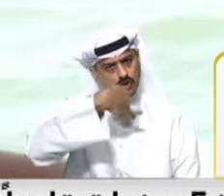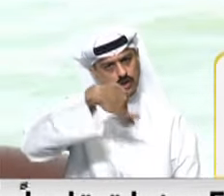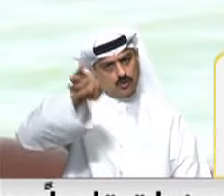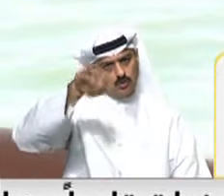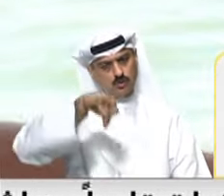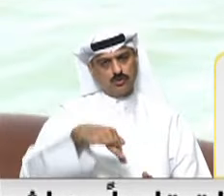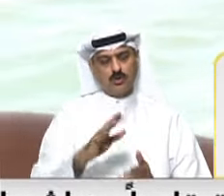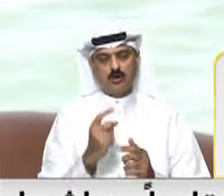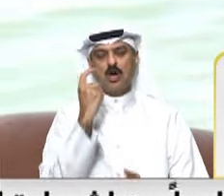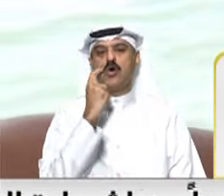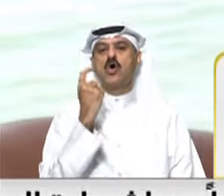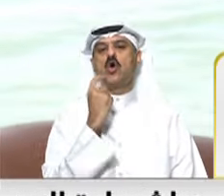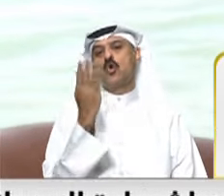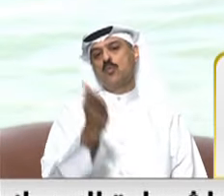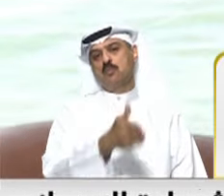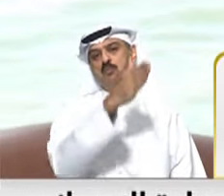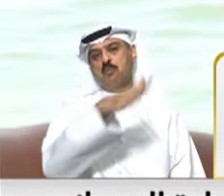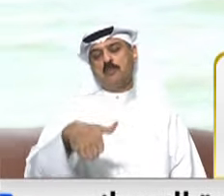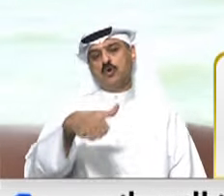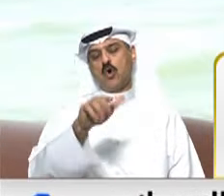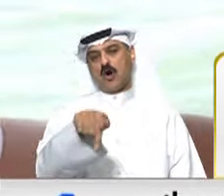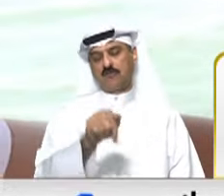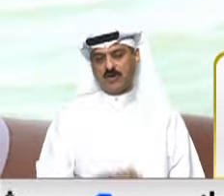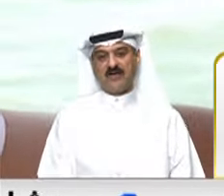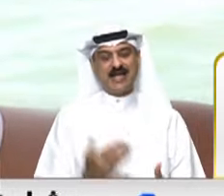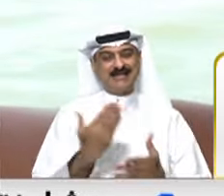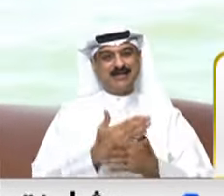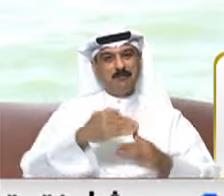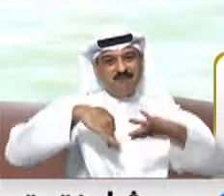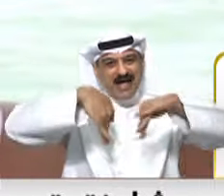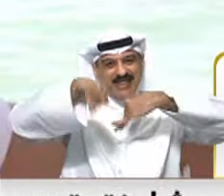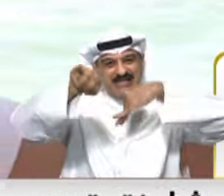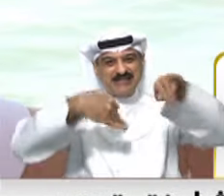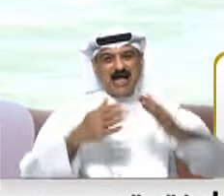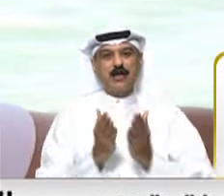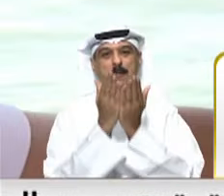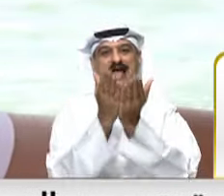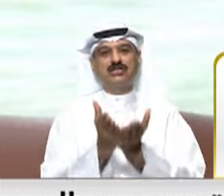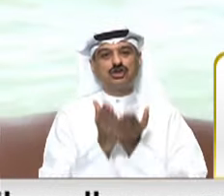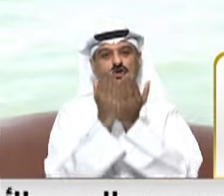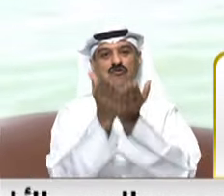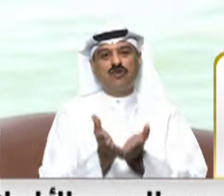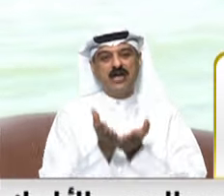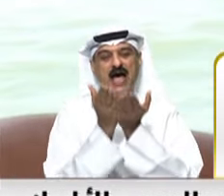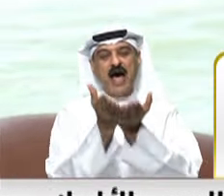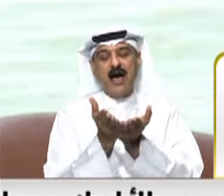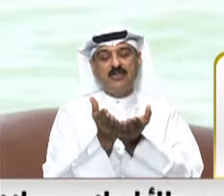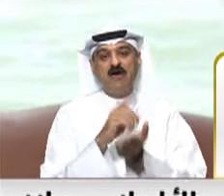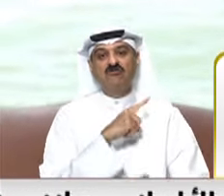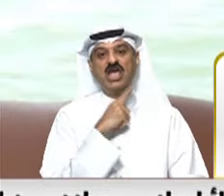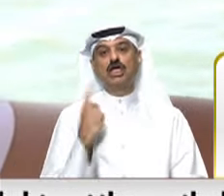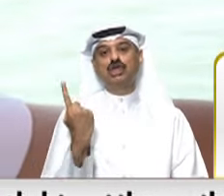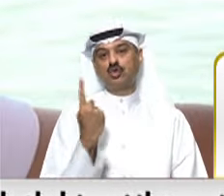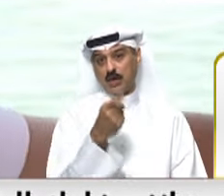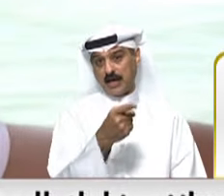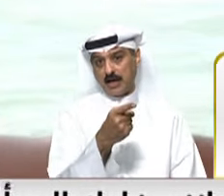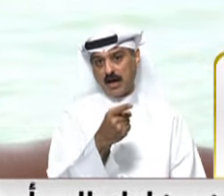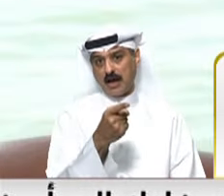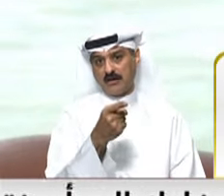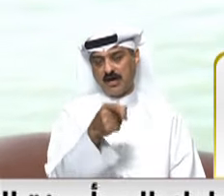للغاية، لذلك يمنع وجود الطراريد في الممر الملاحي، لأن وجود الطراد في الممر الملاحي راح